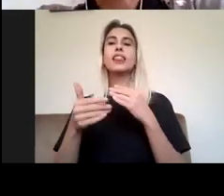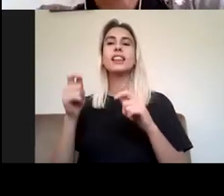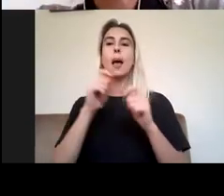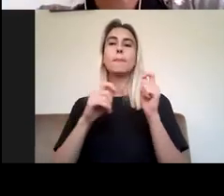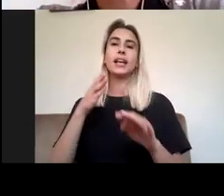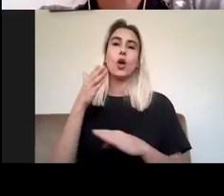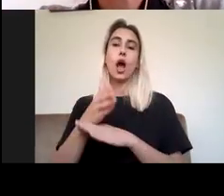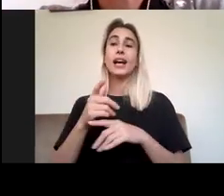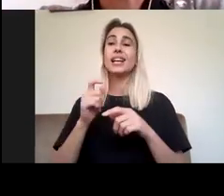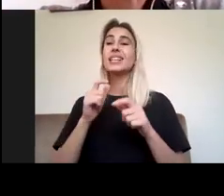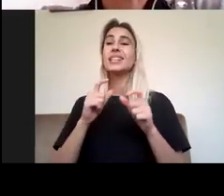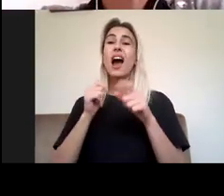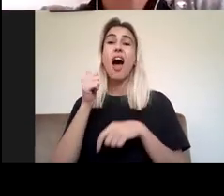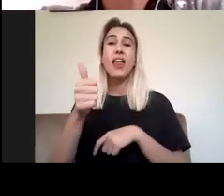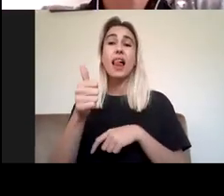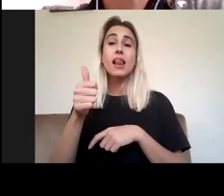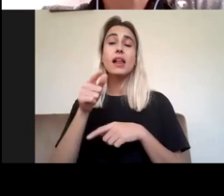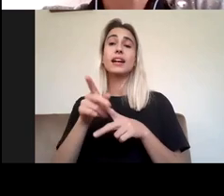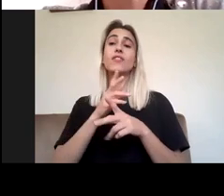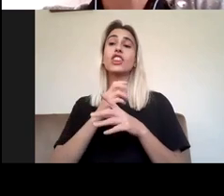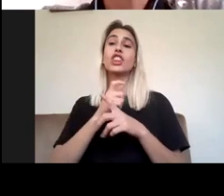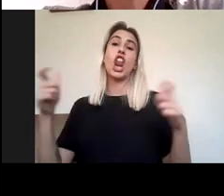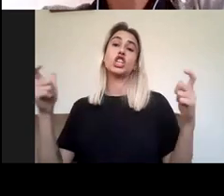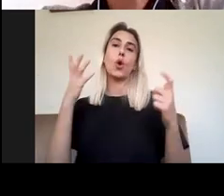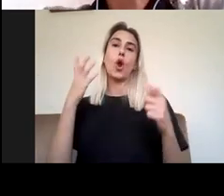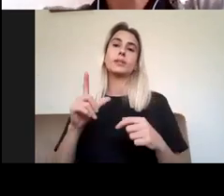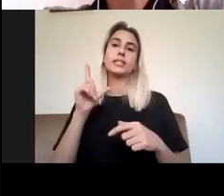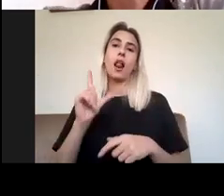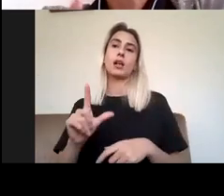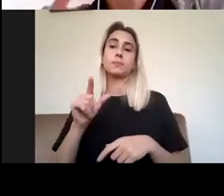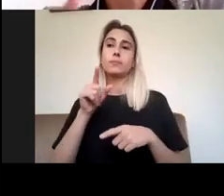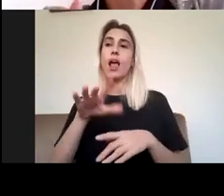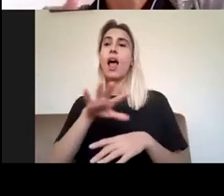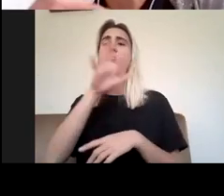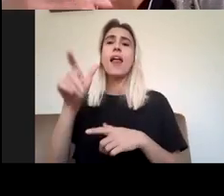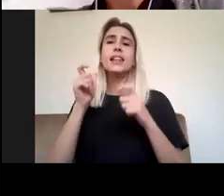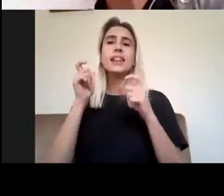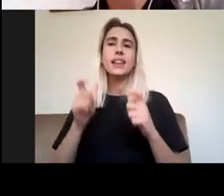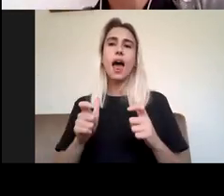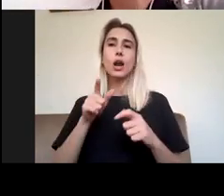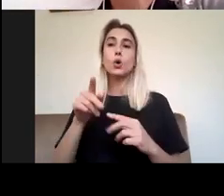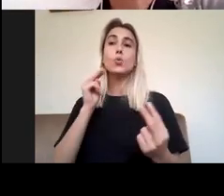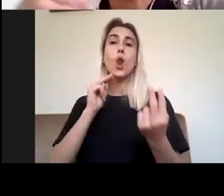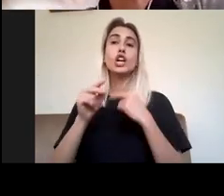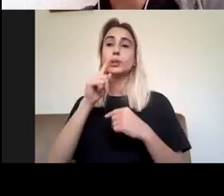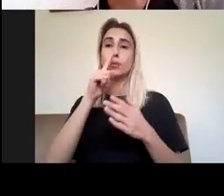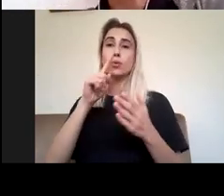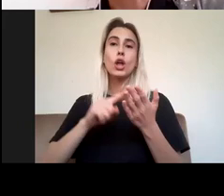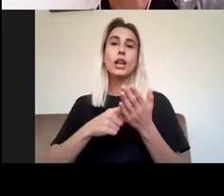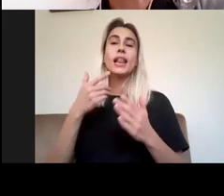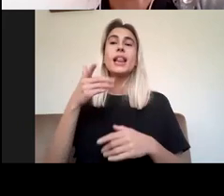tutmanız gerekiyor. Entegre etmeniz lazım. Bütün kanalları birbirleriyle ve her yere ulaşım noktasında